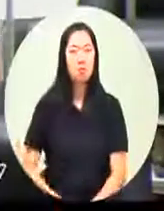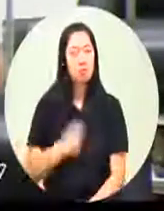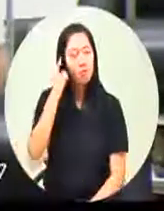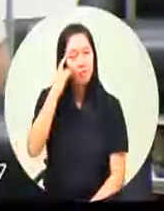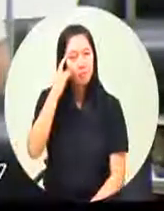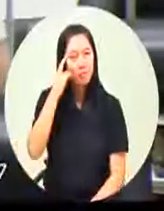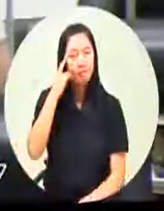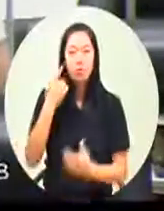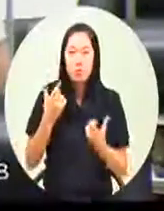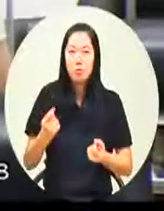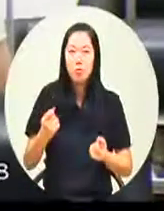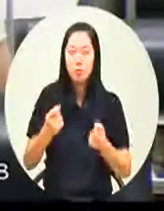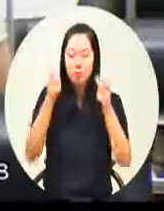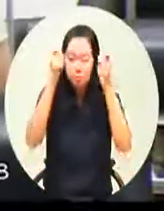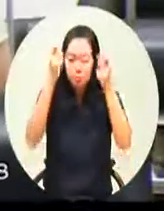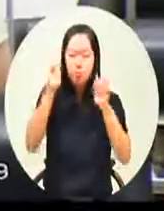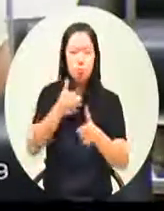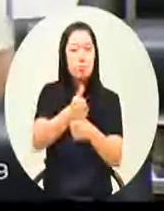高雄，